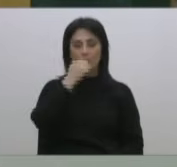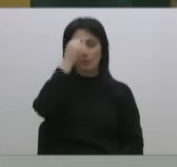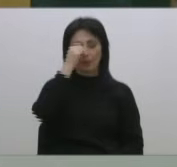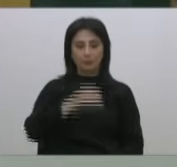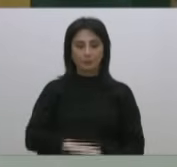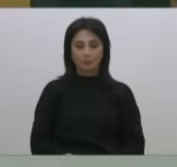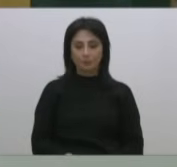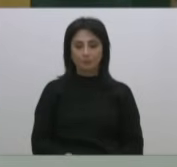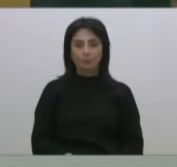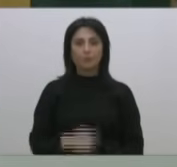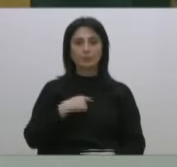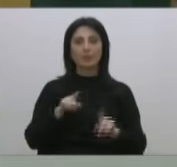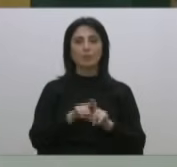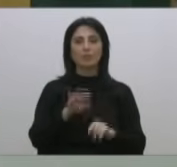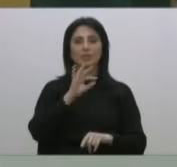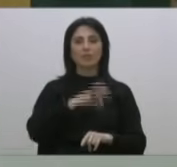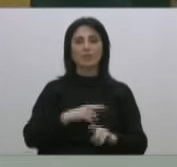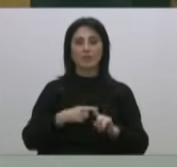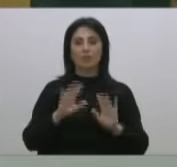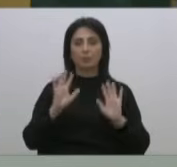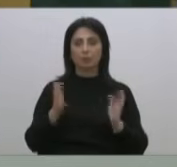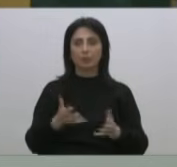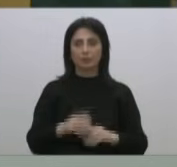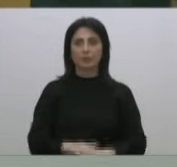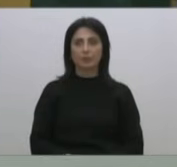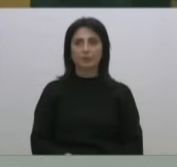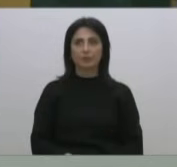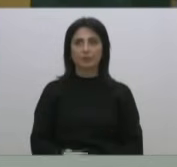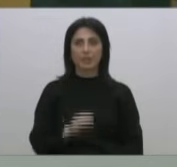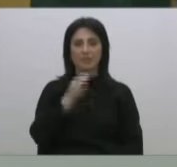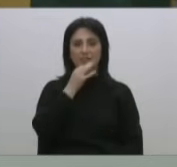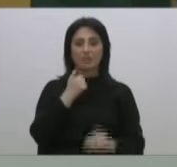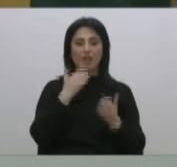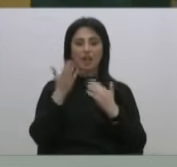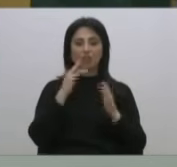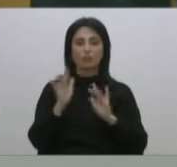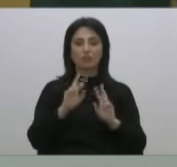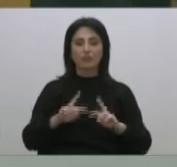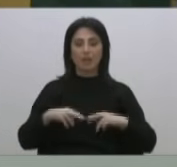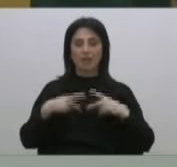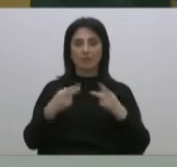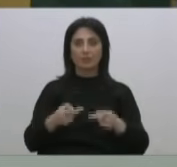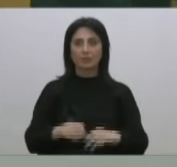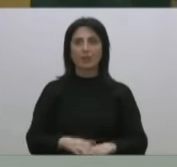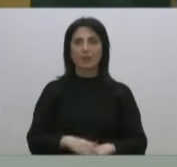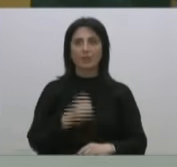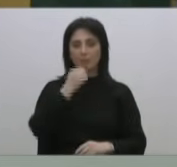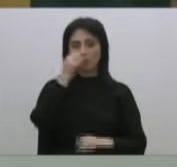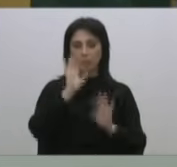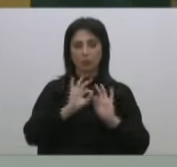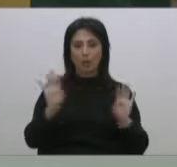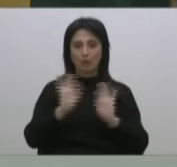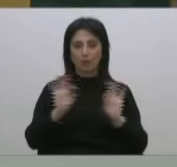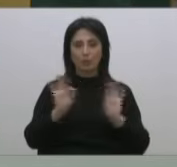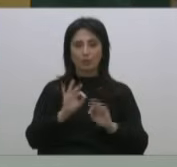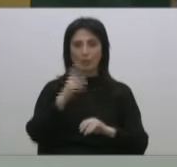Მადლობა. Მეც მინდა ვისარგებლო ამ შემთხვევით, სადამ კენჭისხის პროცედურებზე გადავალთ და მადლობა